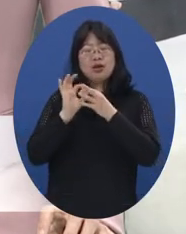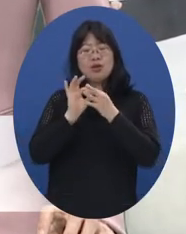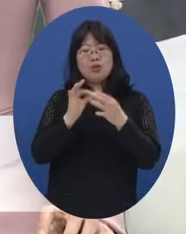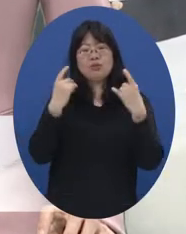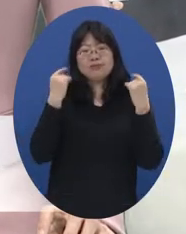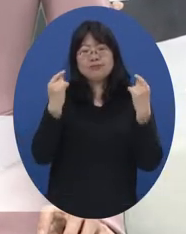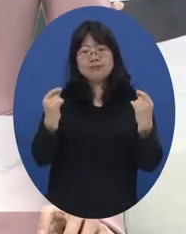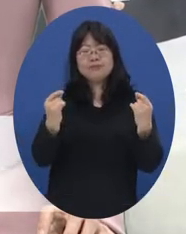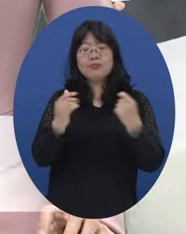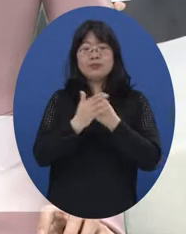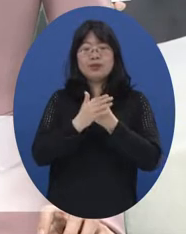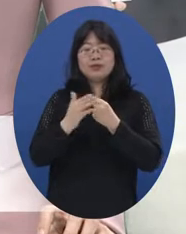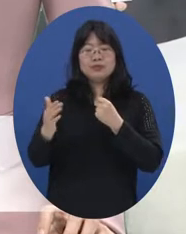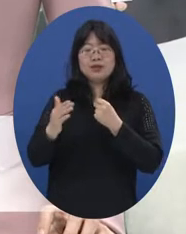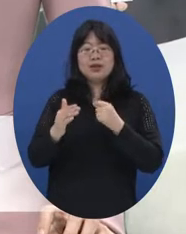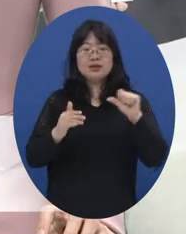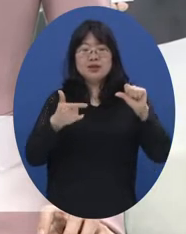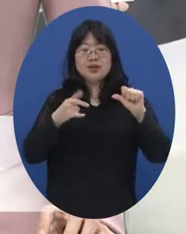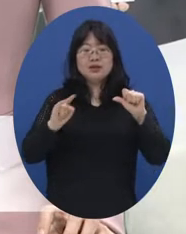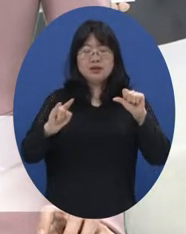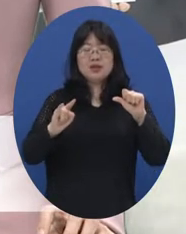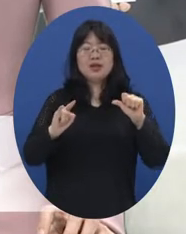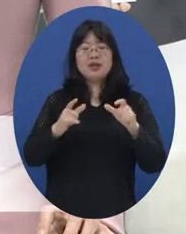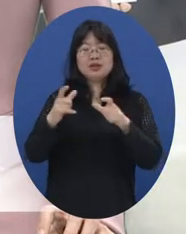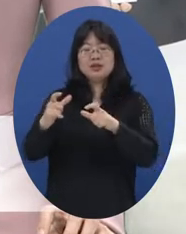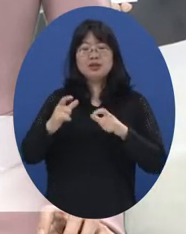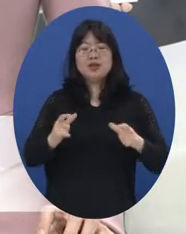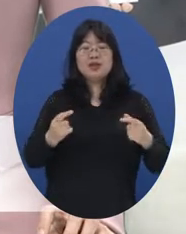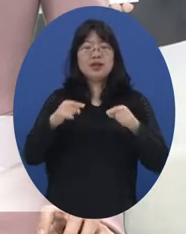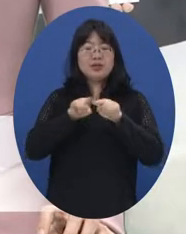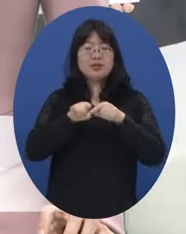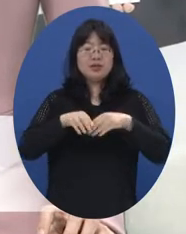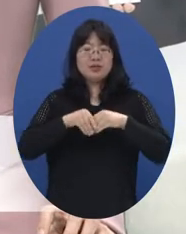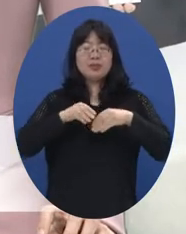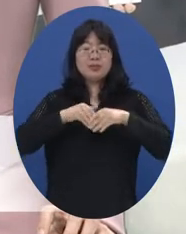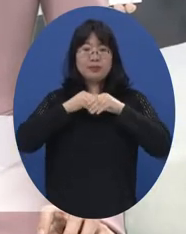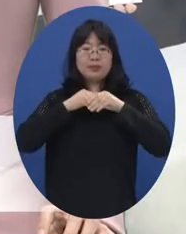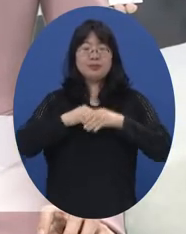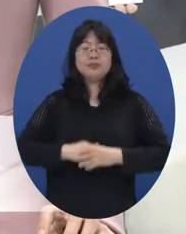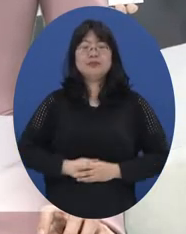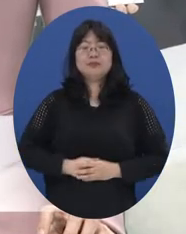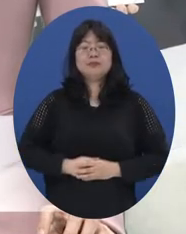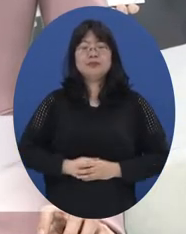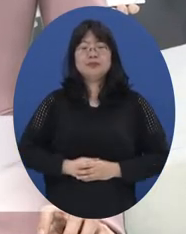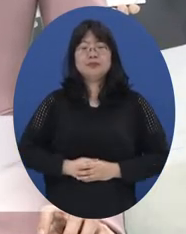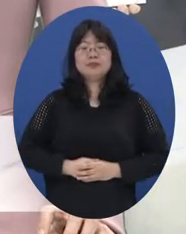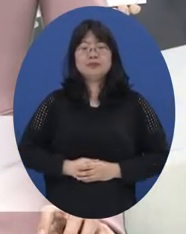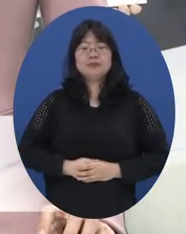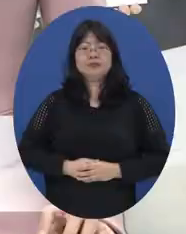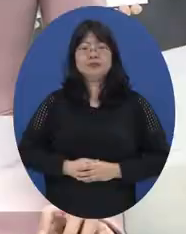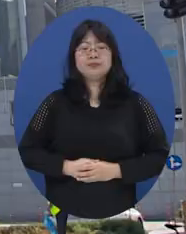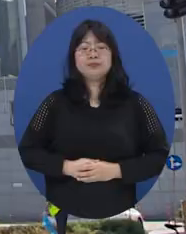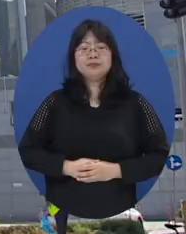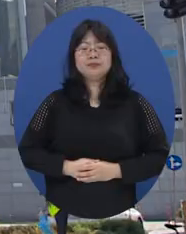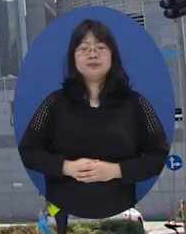걸음인데요. 사업의 빠른 추진을 위해 5개 지자체가 손을 잡았습니다. 최창순 기자의 보도입니다.